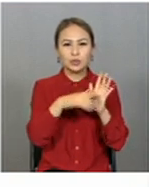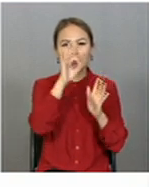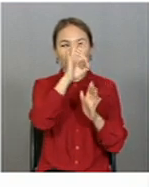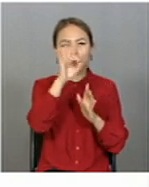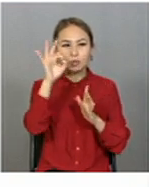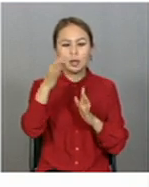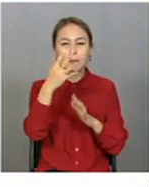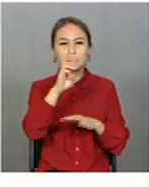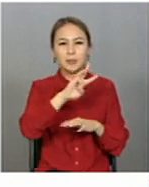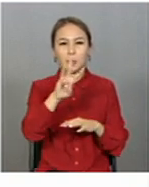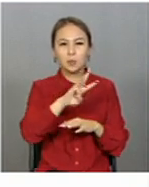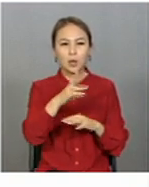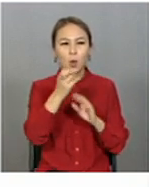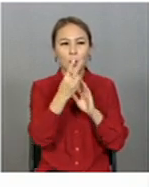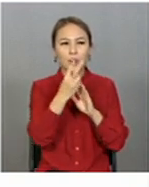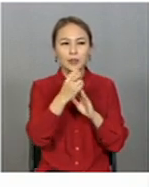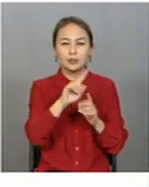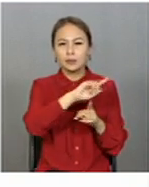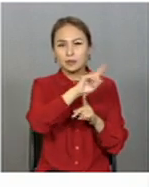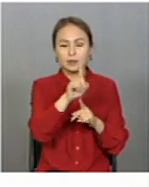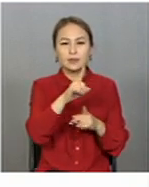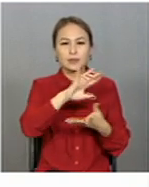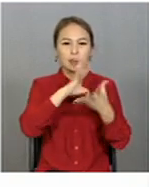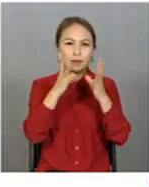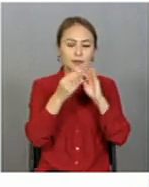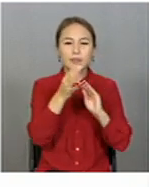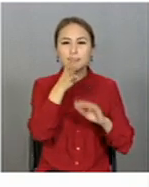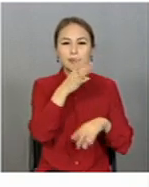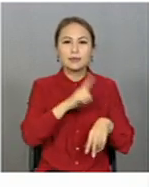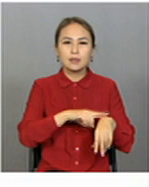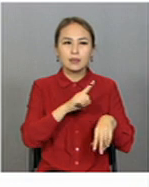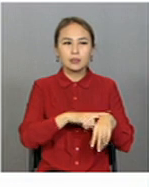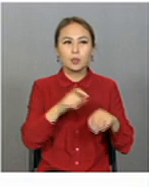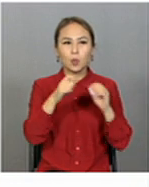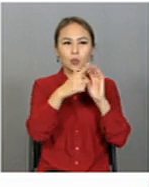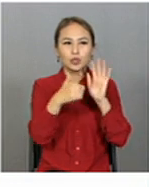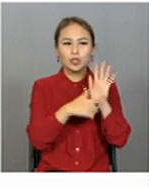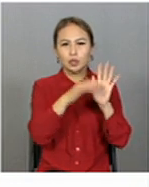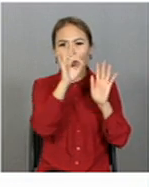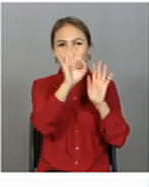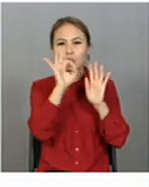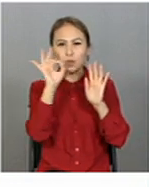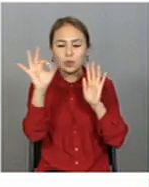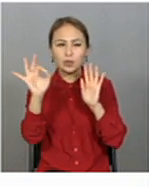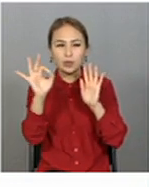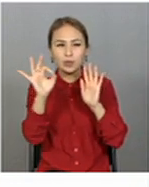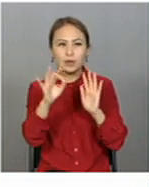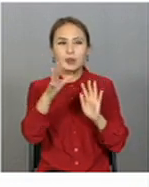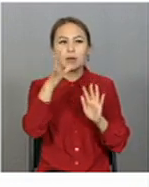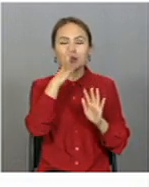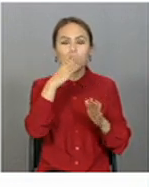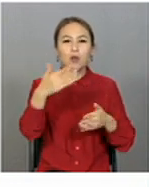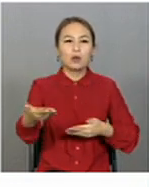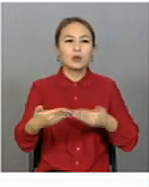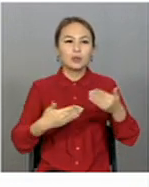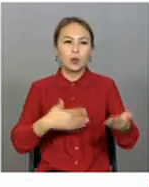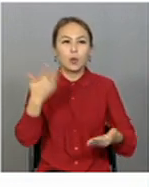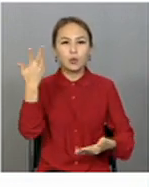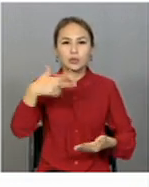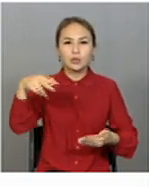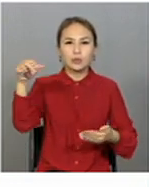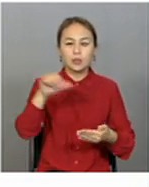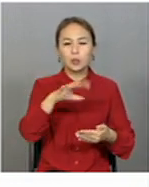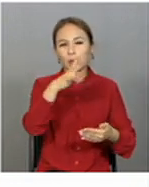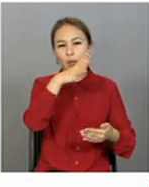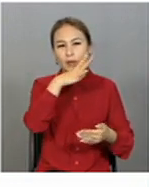Минут тілі 12-де тұр. Демек, сағат 17:00. Жолға 30 минут уақыт